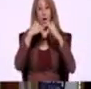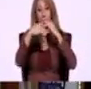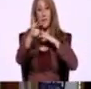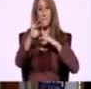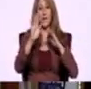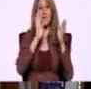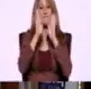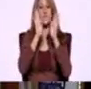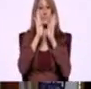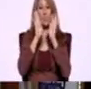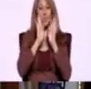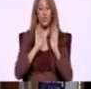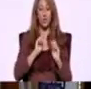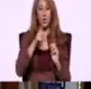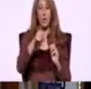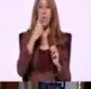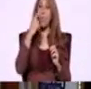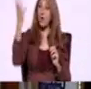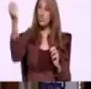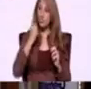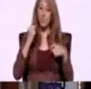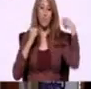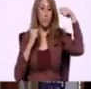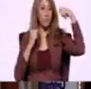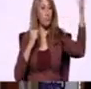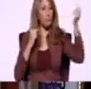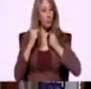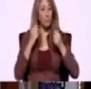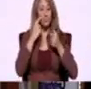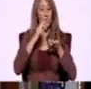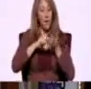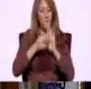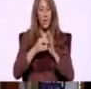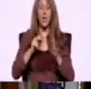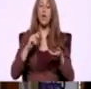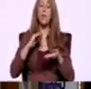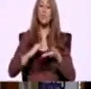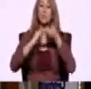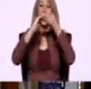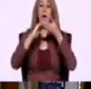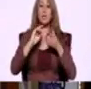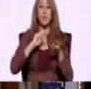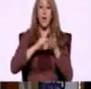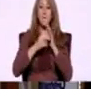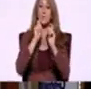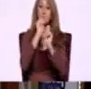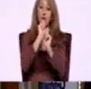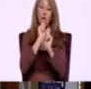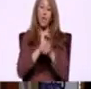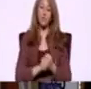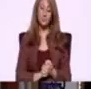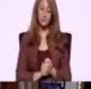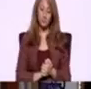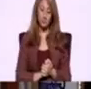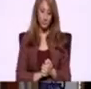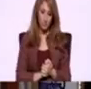المشكلة وحنعرضها وحنجيب المسؤول عشان ان شاء الله يحلها، ونتابع كمان انه بيحلها. كمان